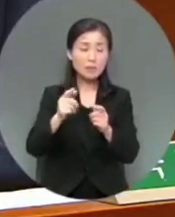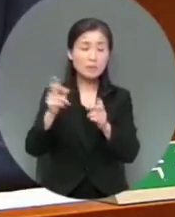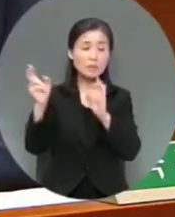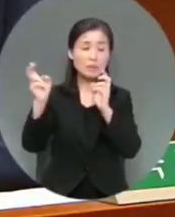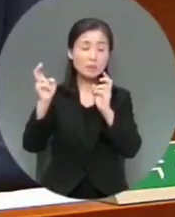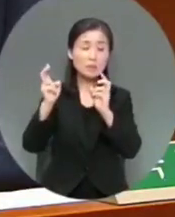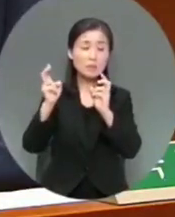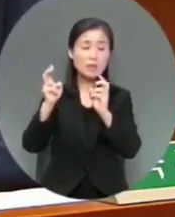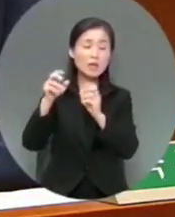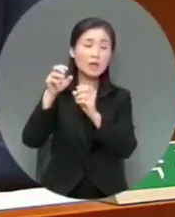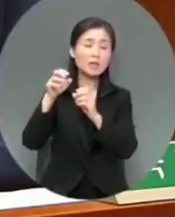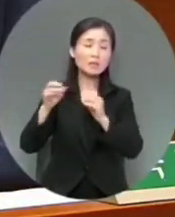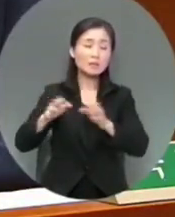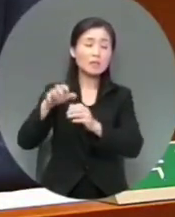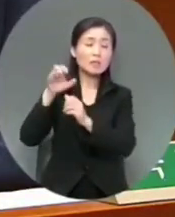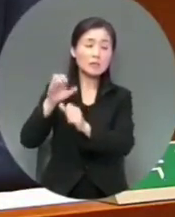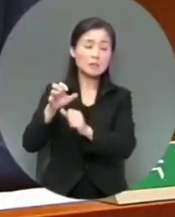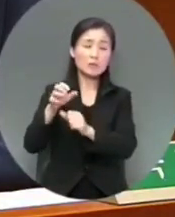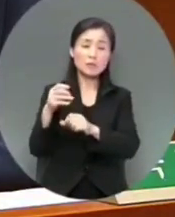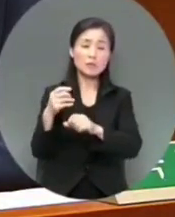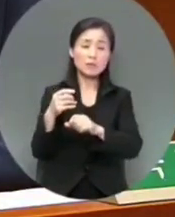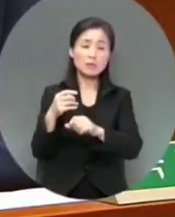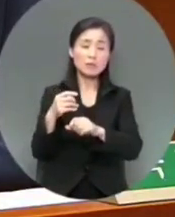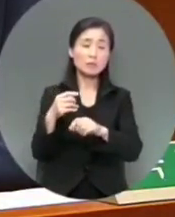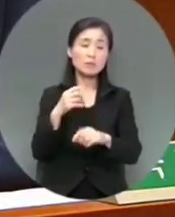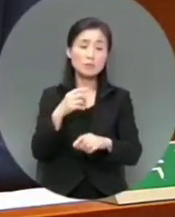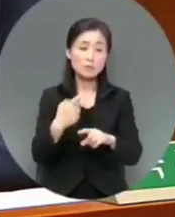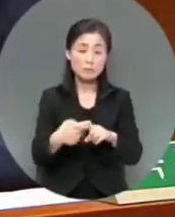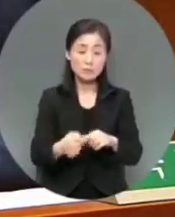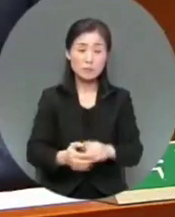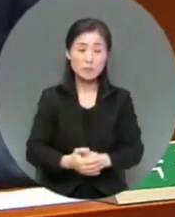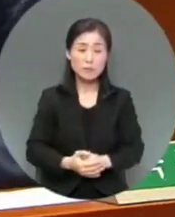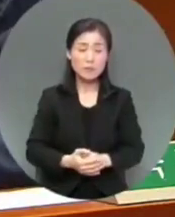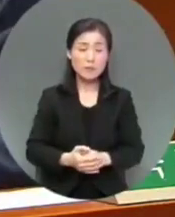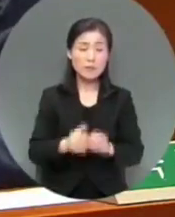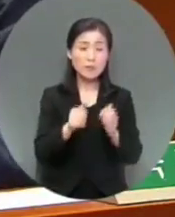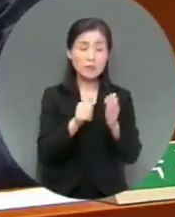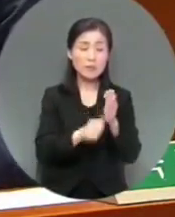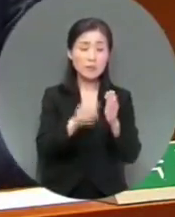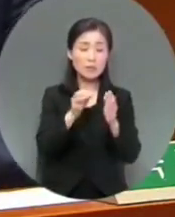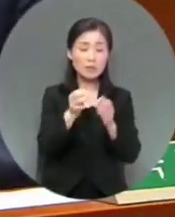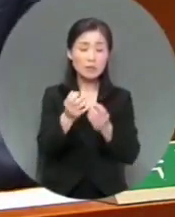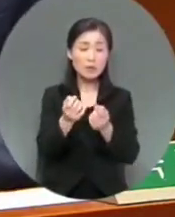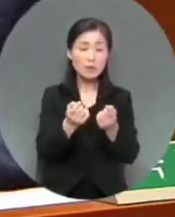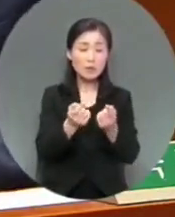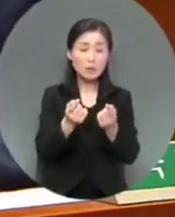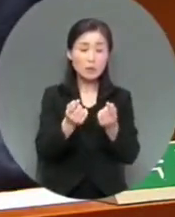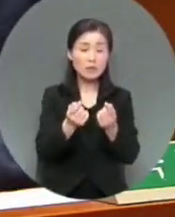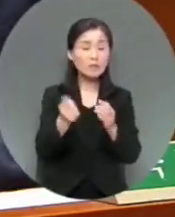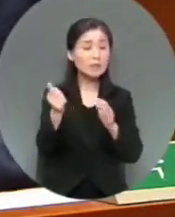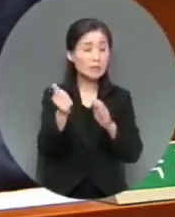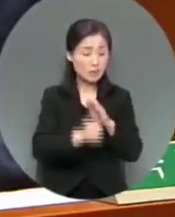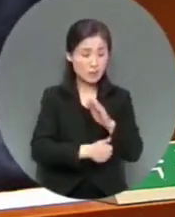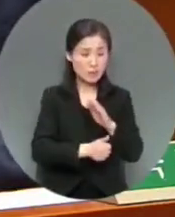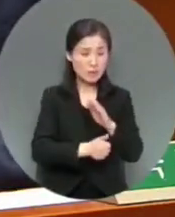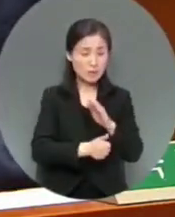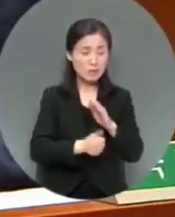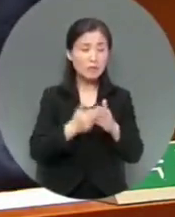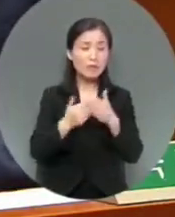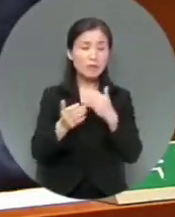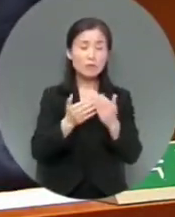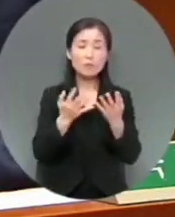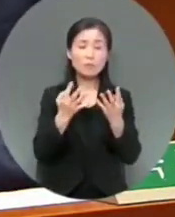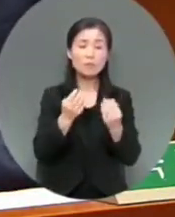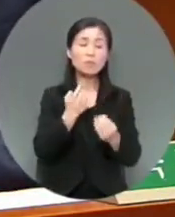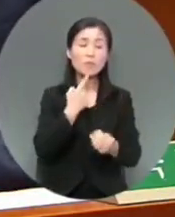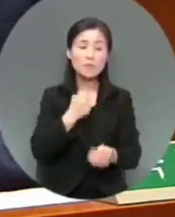압박에 불과해요. 가격 통제 정책은 결국 실패할 수밖에 없는 건 경험적으로도 많은 경험을